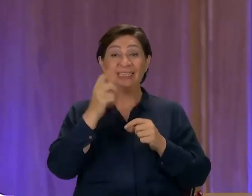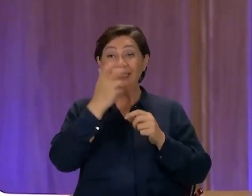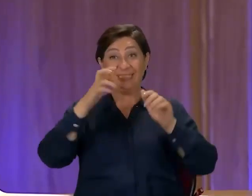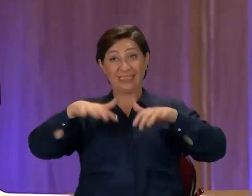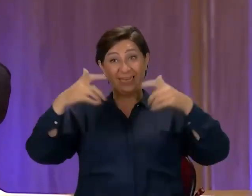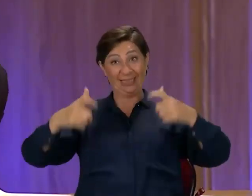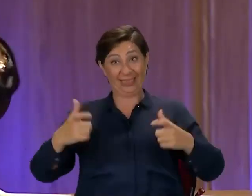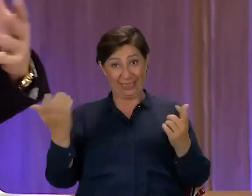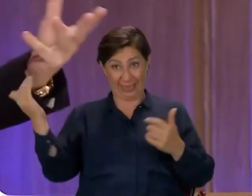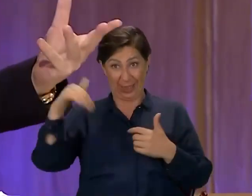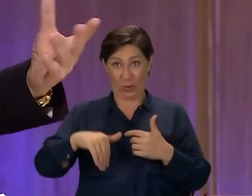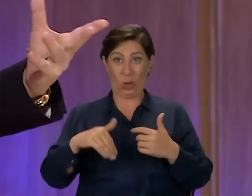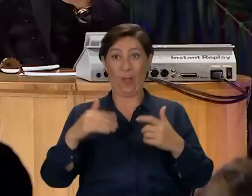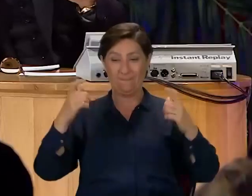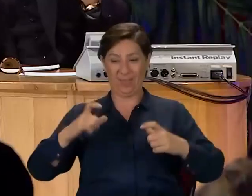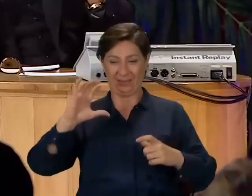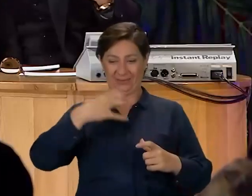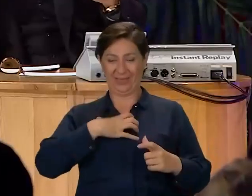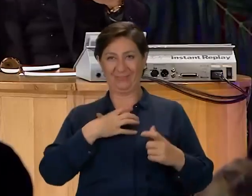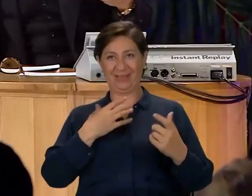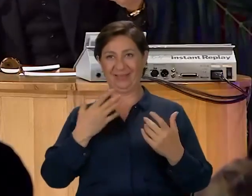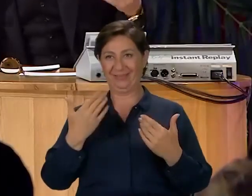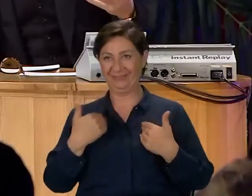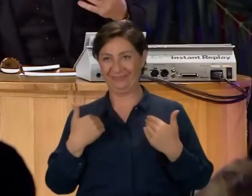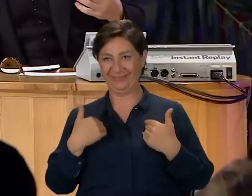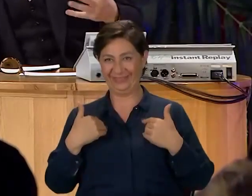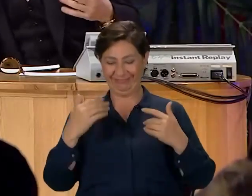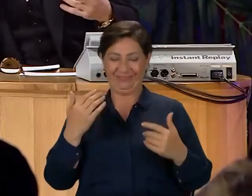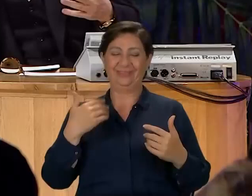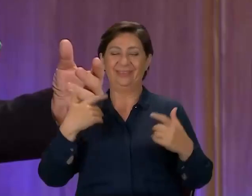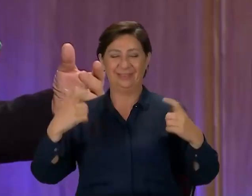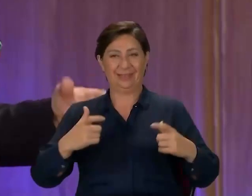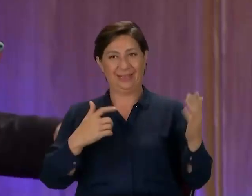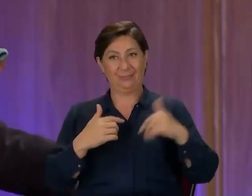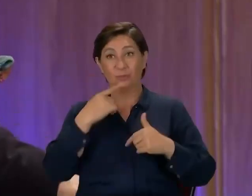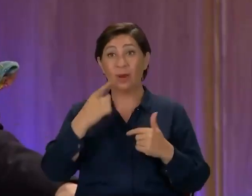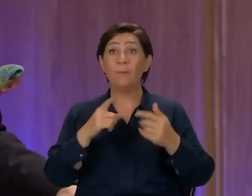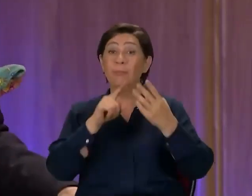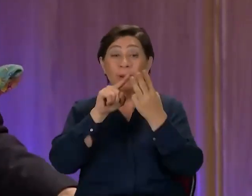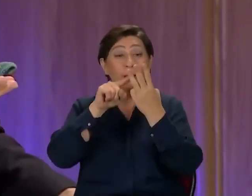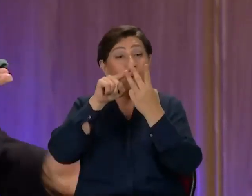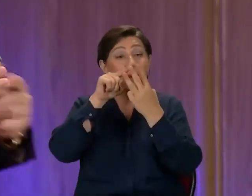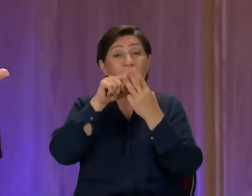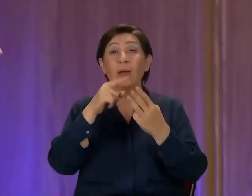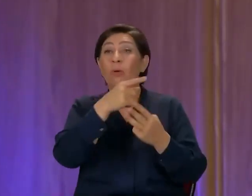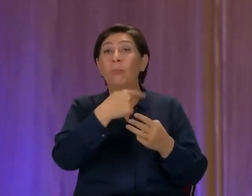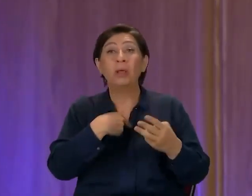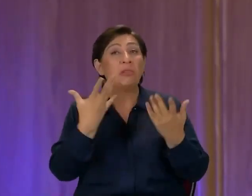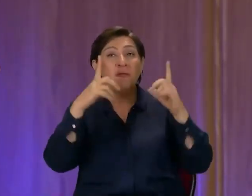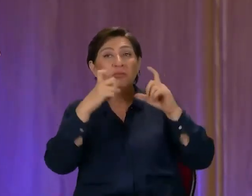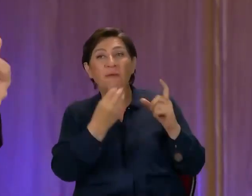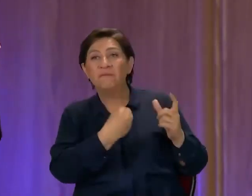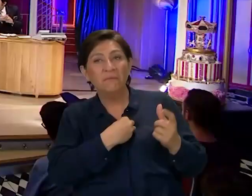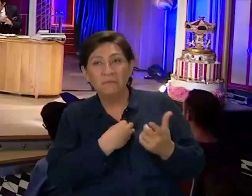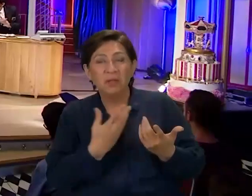sahneye çıkarıyorum. Yani hepsi mekan sahibi evet. Diliyle söyleyeyim yani biz de sahneye çıkarıyorum falan filan. Hepsi bu arada Barbaros benim ne fotoğraflarımı